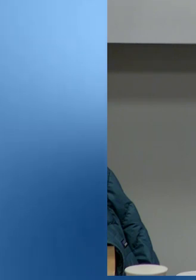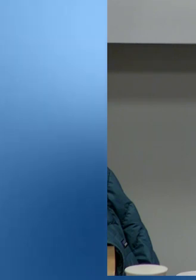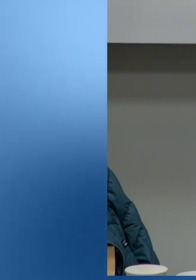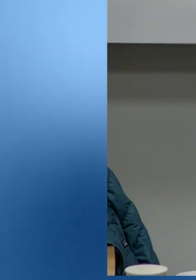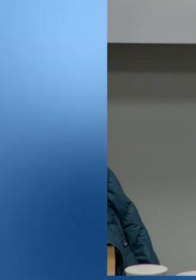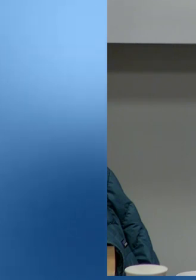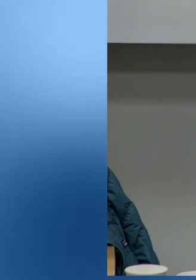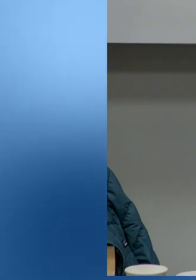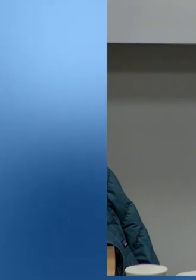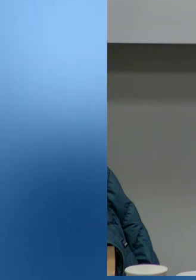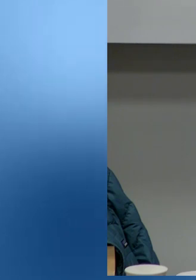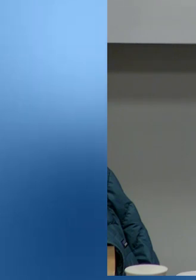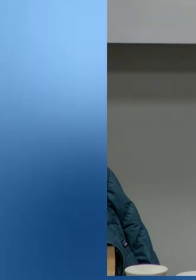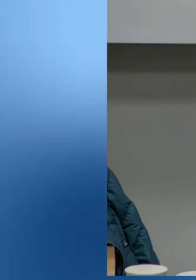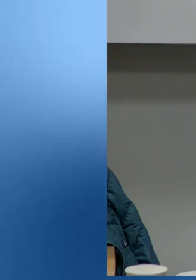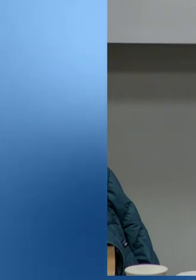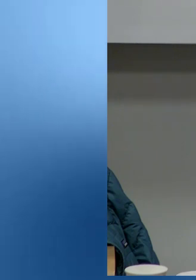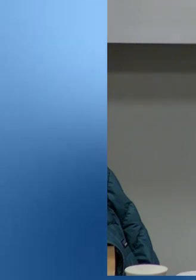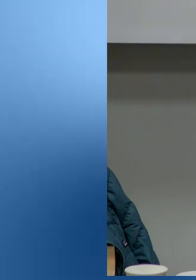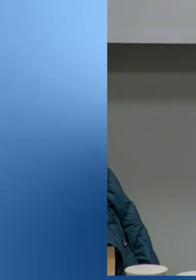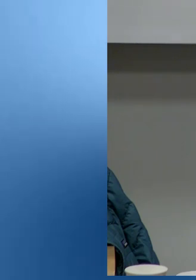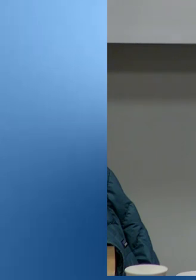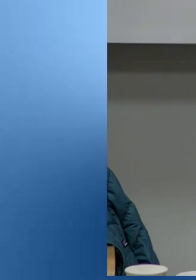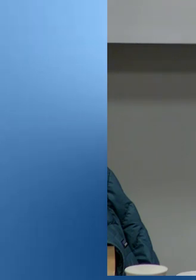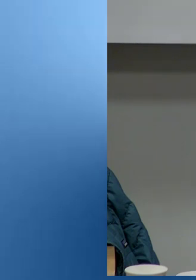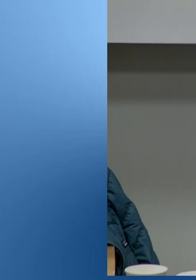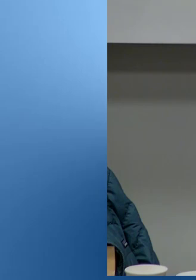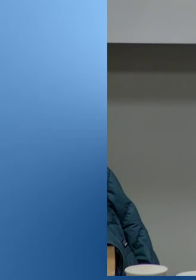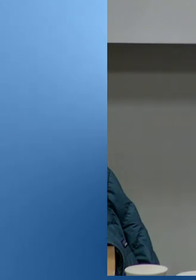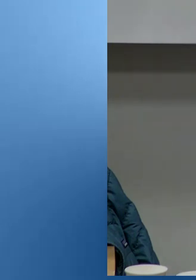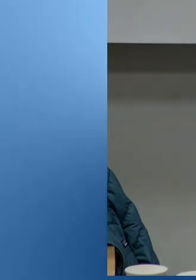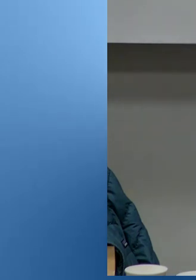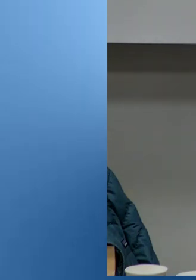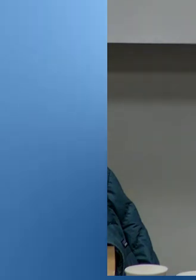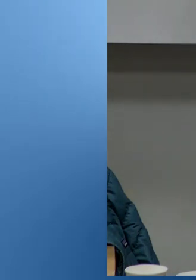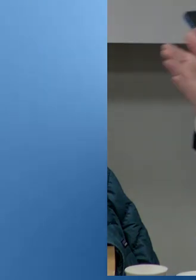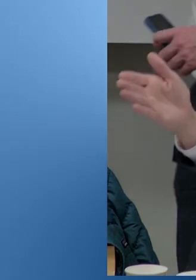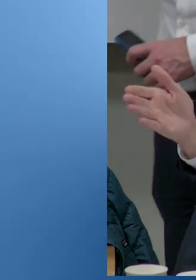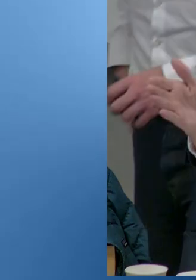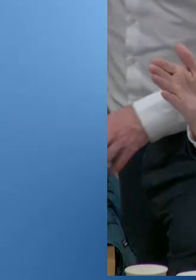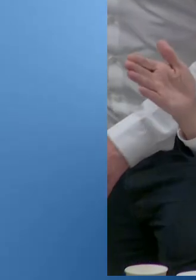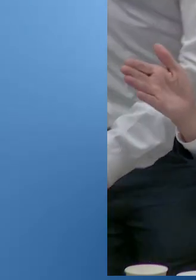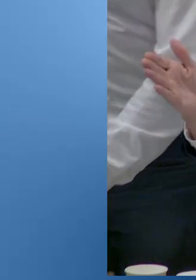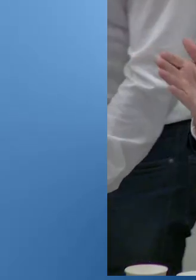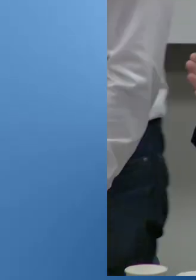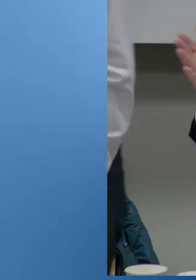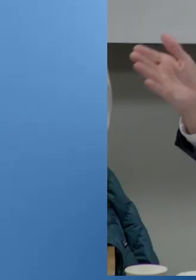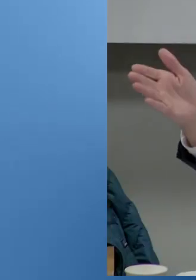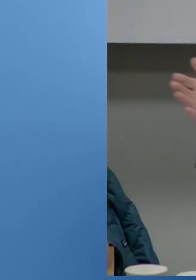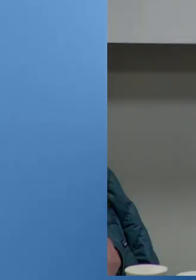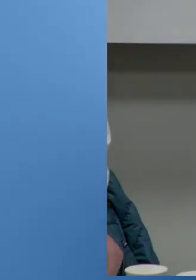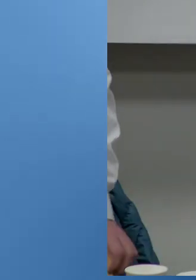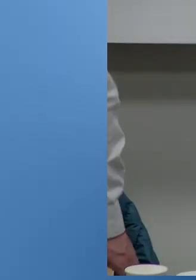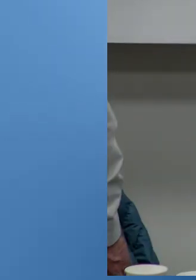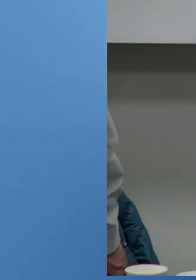conseil voilà pas en conseil ça a déjà été fait hors conseil mais s'il change d'avis et qu'il il accepte d'avoir une discussion hors